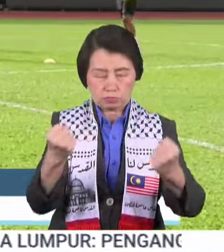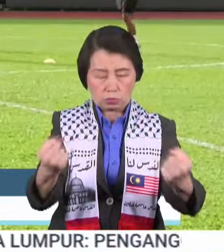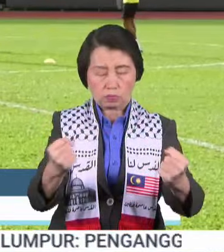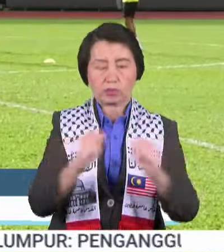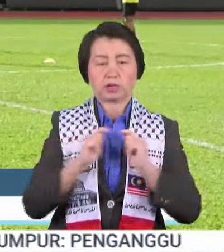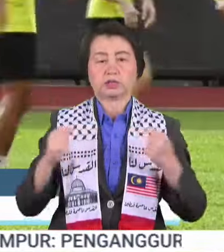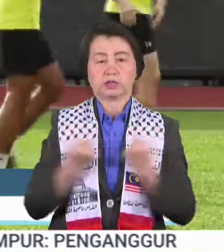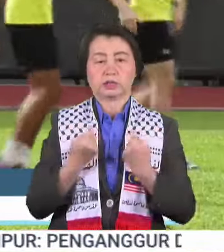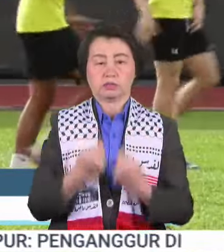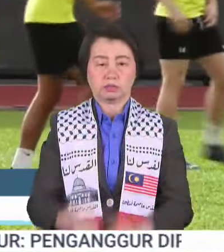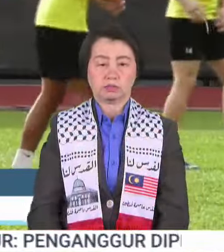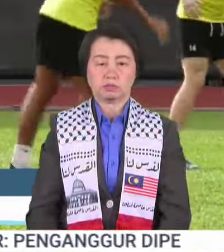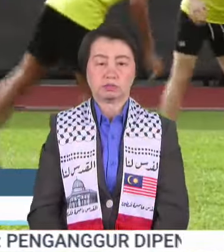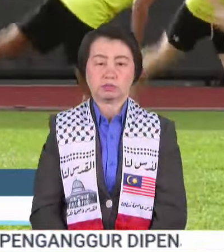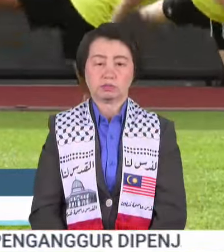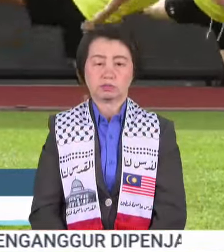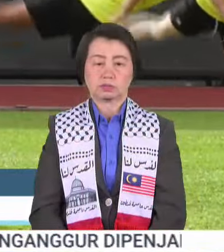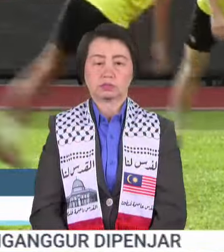memantapkan lagi pasukan.